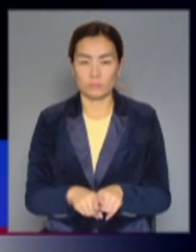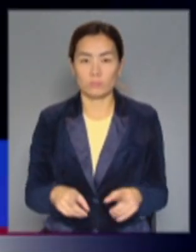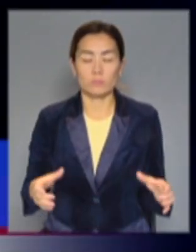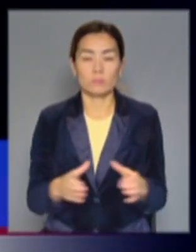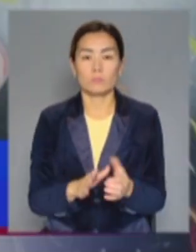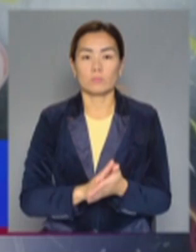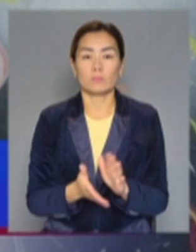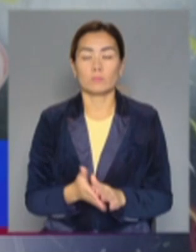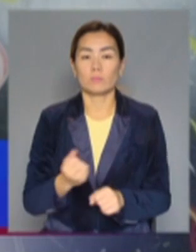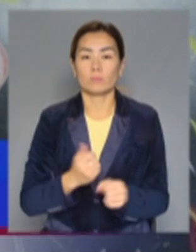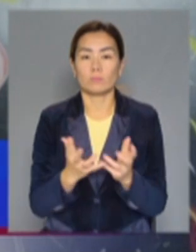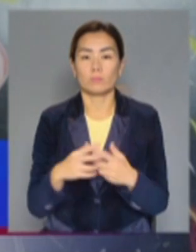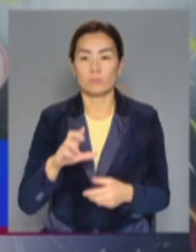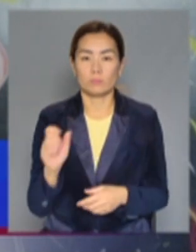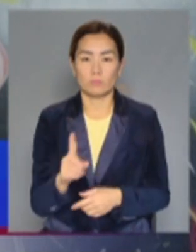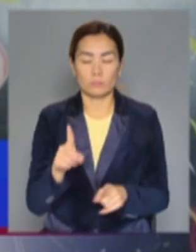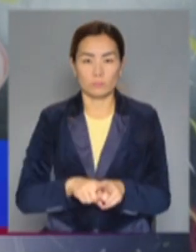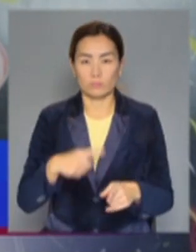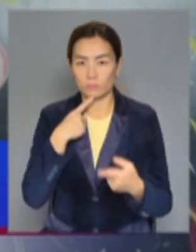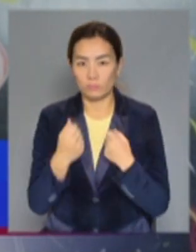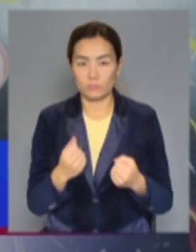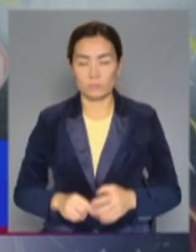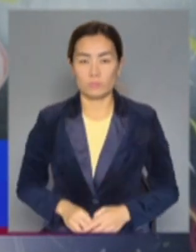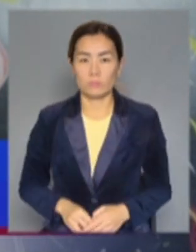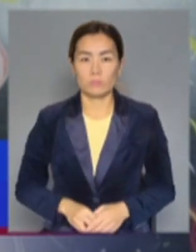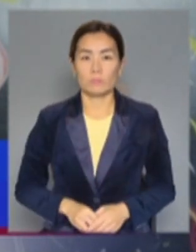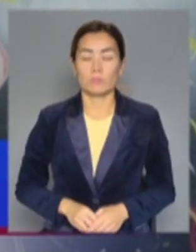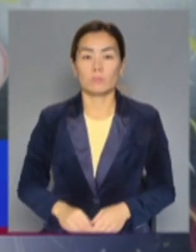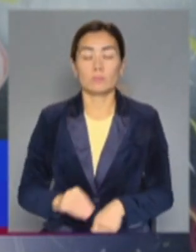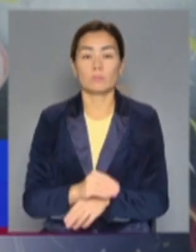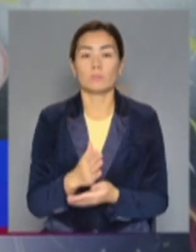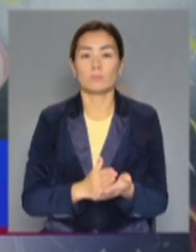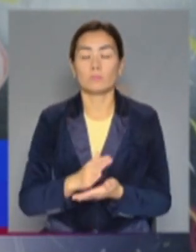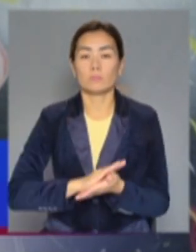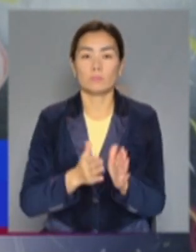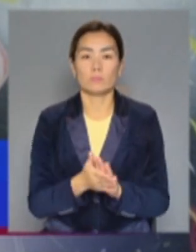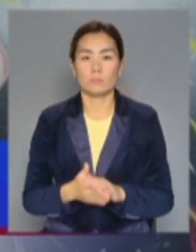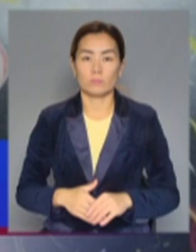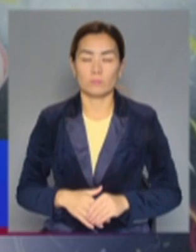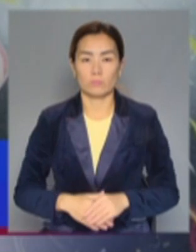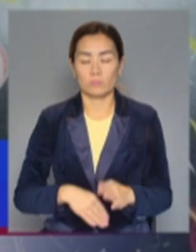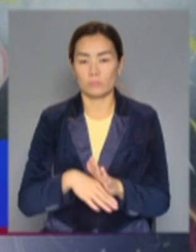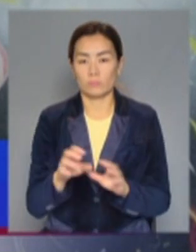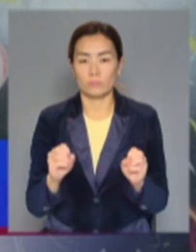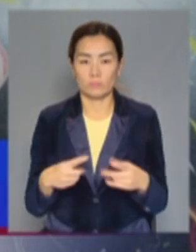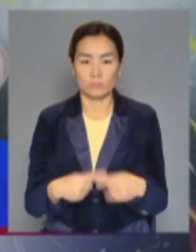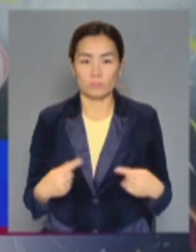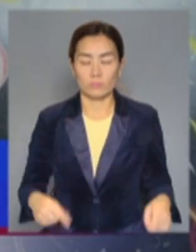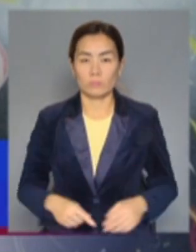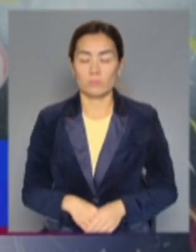төтенше жағдайлар саласының материалдық базасын нығайту мақсатында және қызметкерлердің жағдайын жақсарту мақсатында